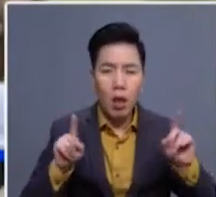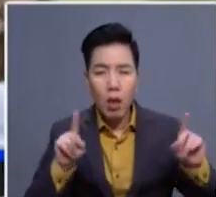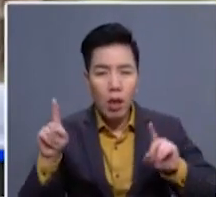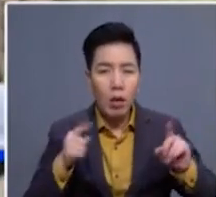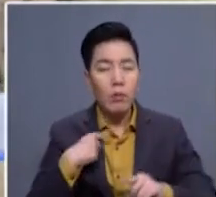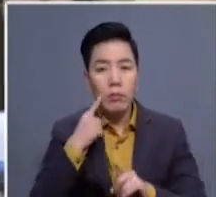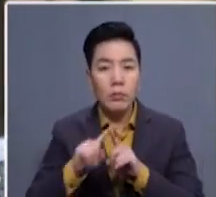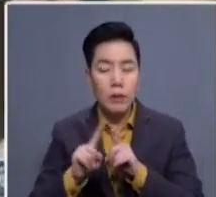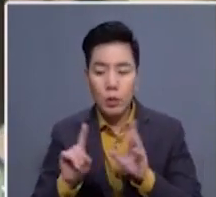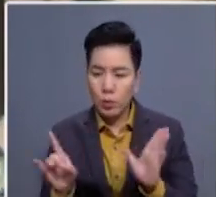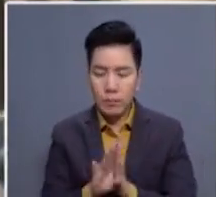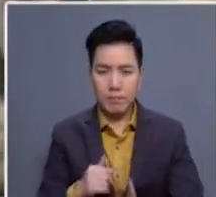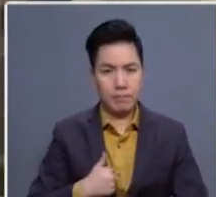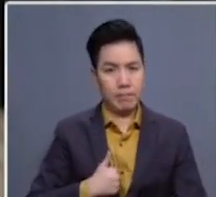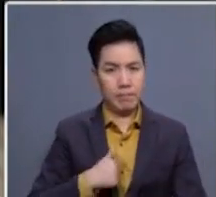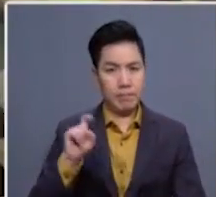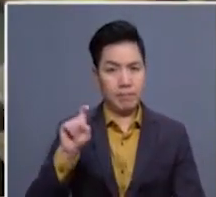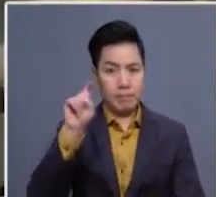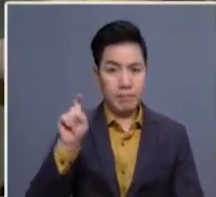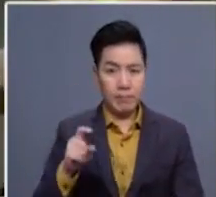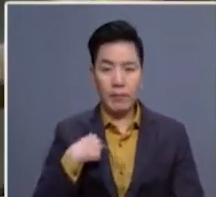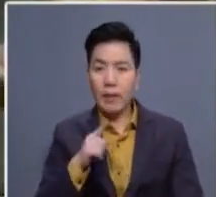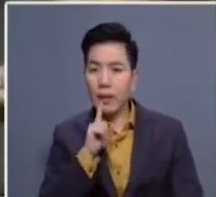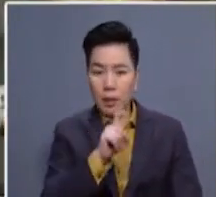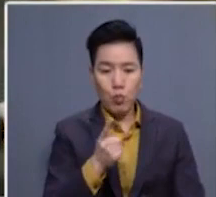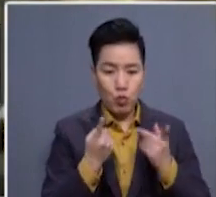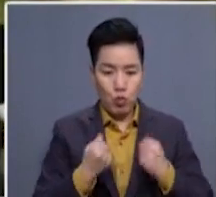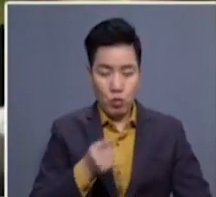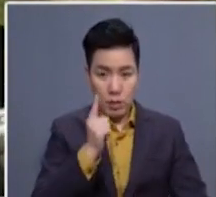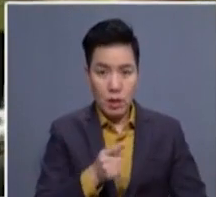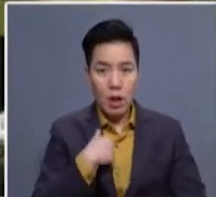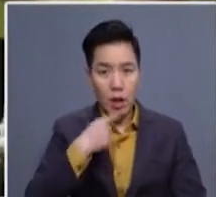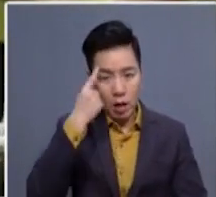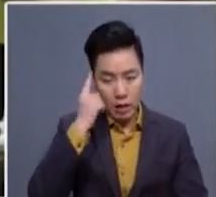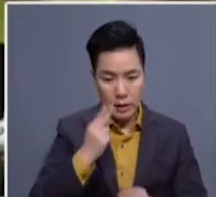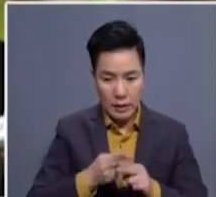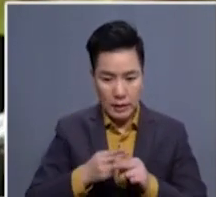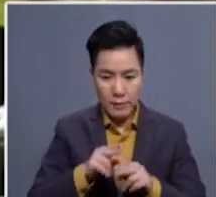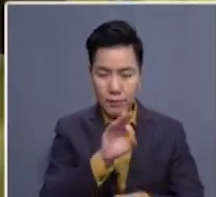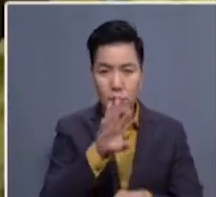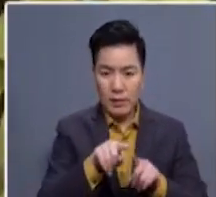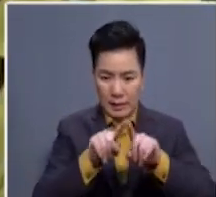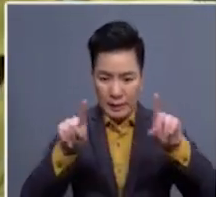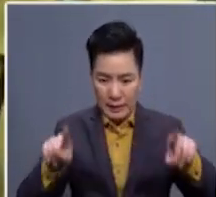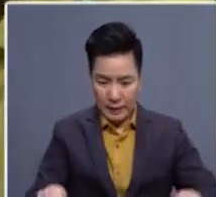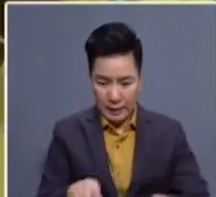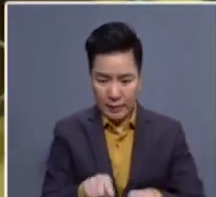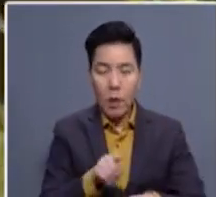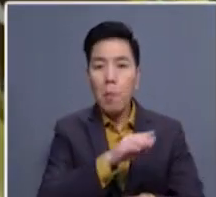ารพัดค่ะสุดท้ายเธอเอะใจเลยหาทางติดต่อไปหาคุณนุกตัวจริงก็ทราบว่าบัญชีดังกล่าวเป็นบัญชีปลอ